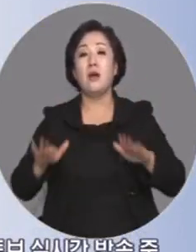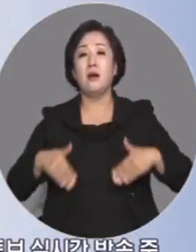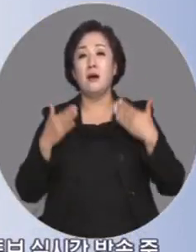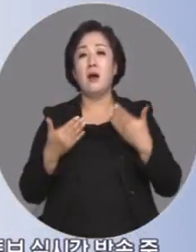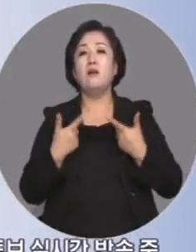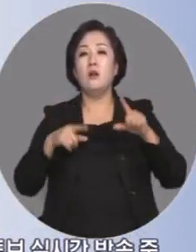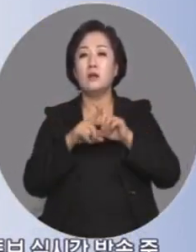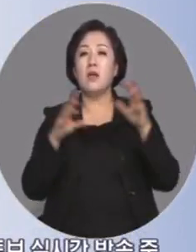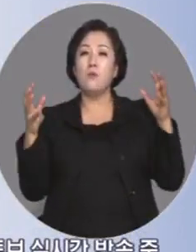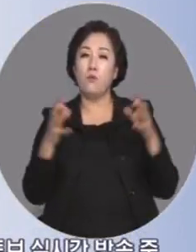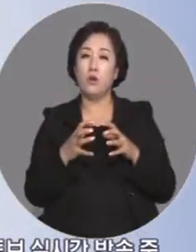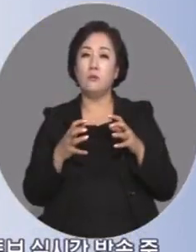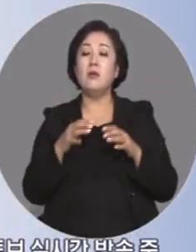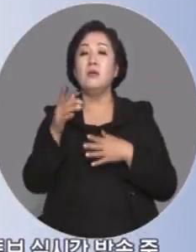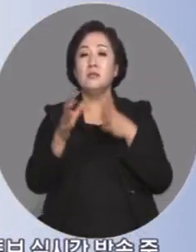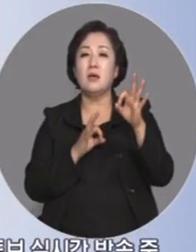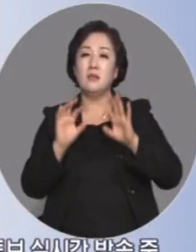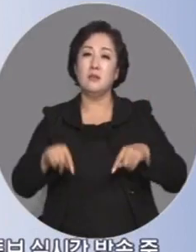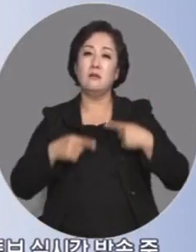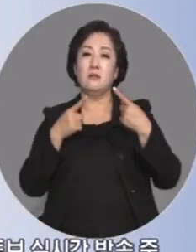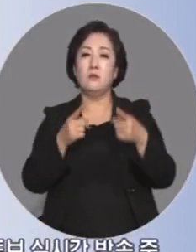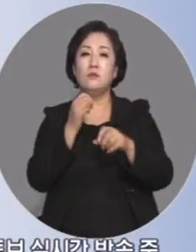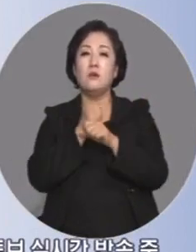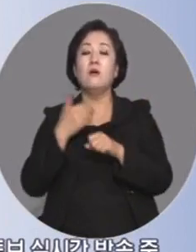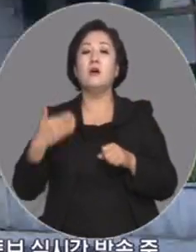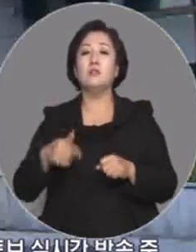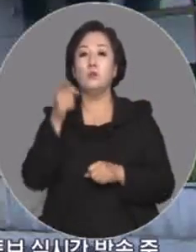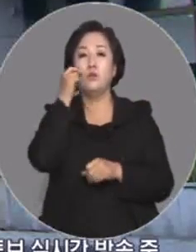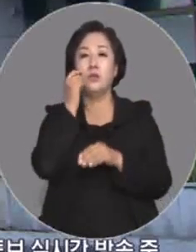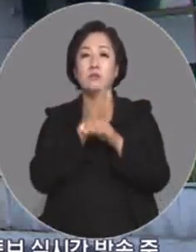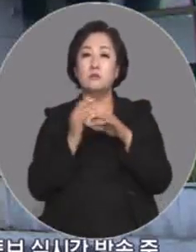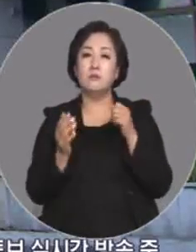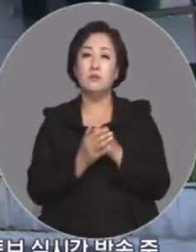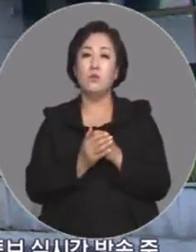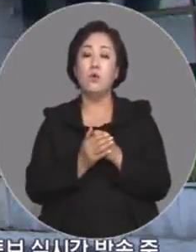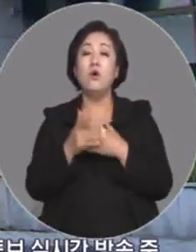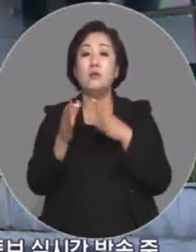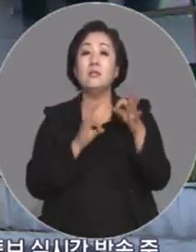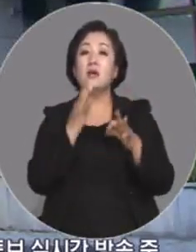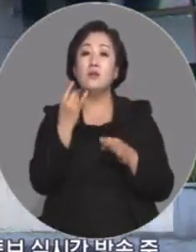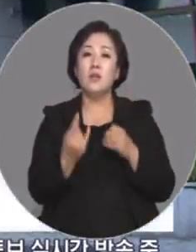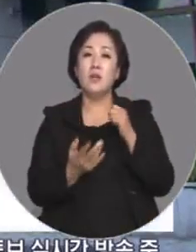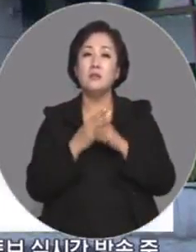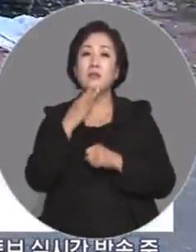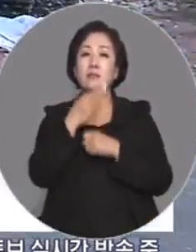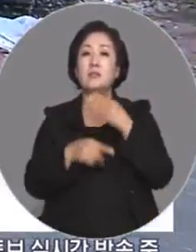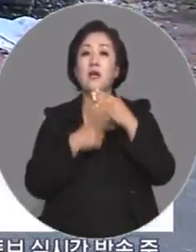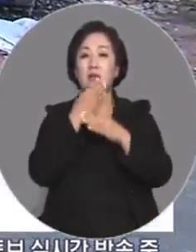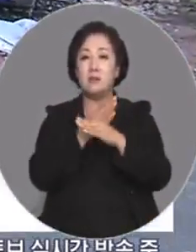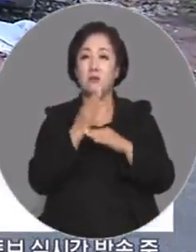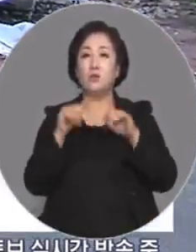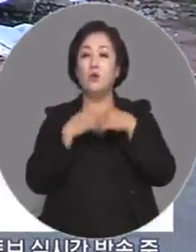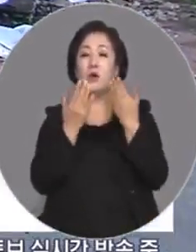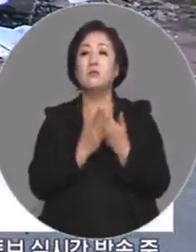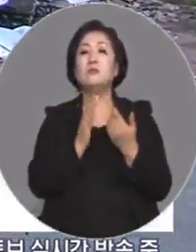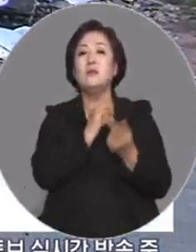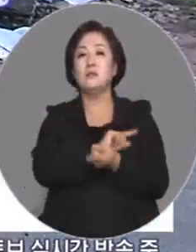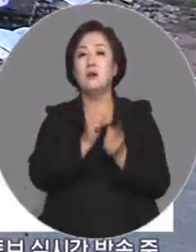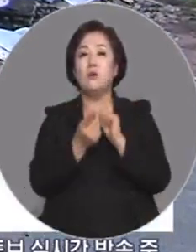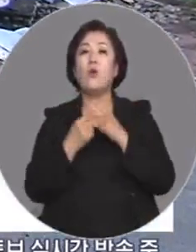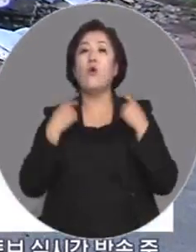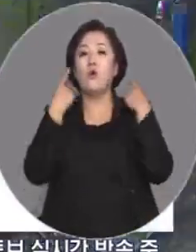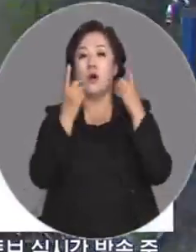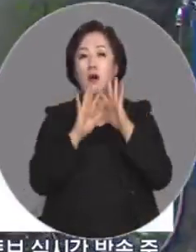있어 상인들도 선뜻 투자에 나서지 못하는 상황입니다. 이 때문에 상인회에서는 사계절 체류형 관광 인프라가 먼저